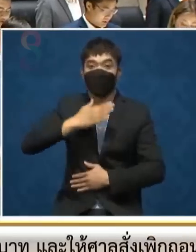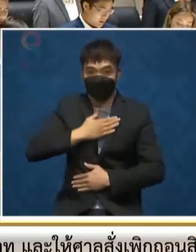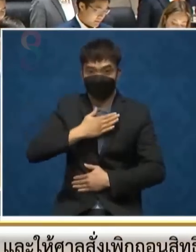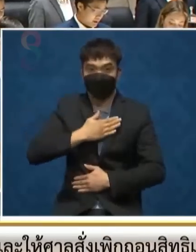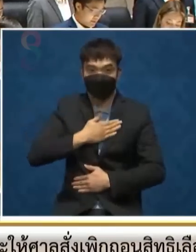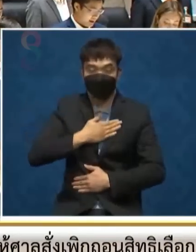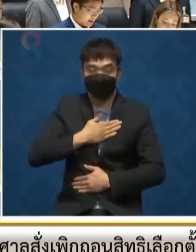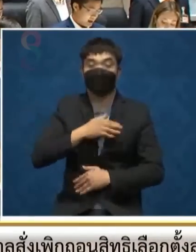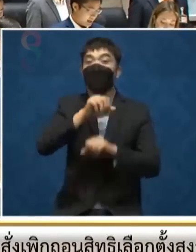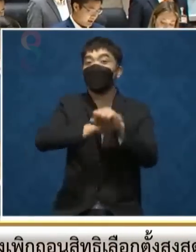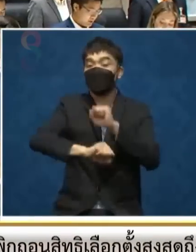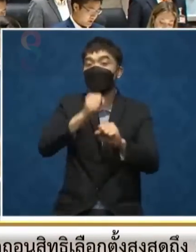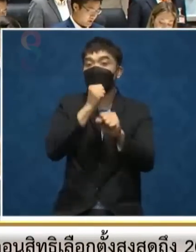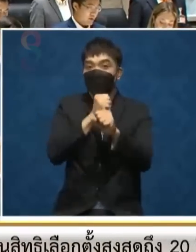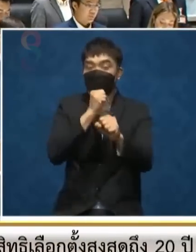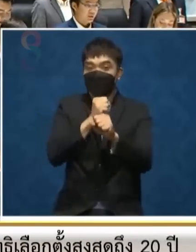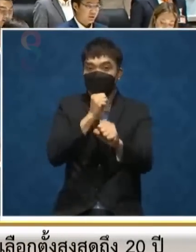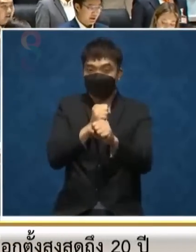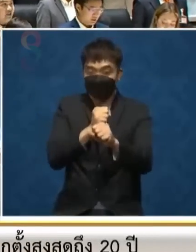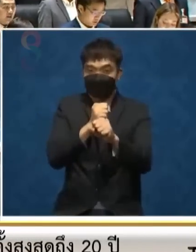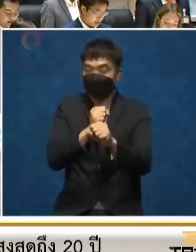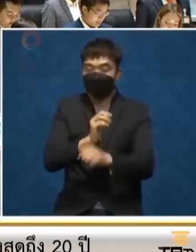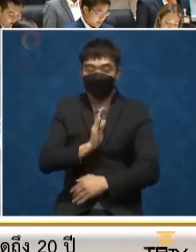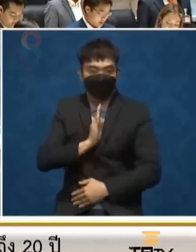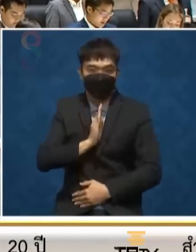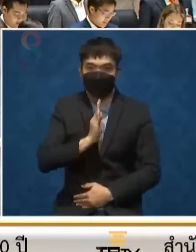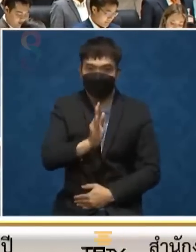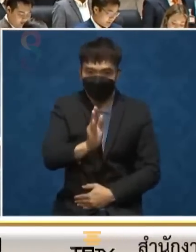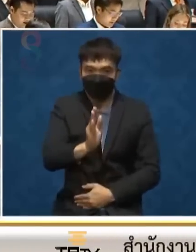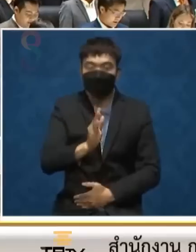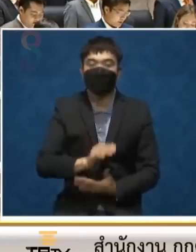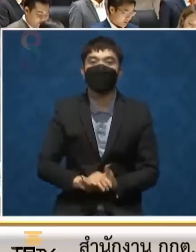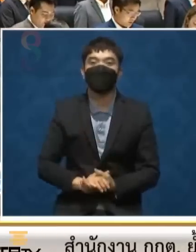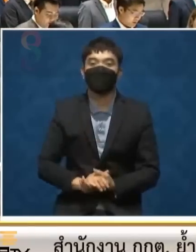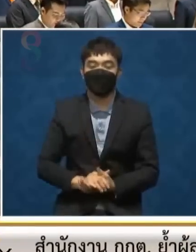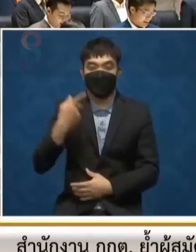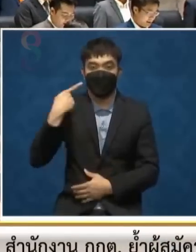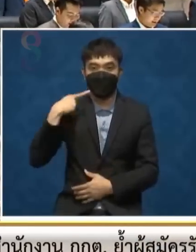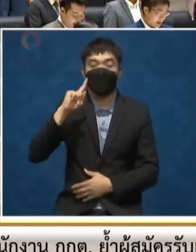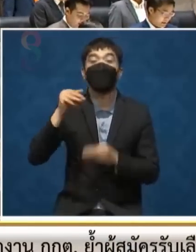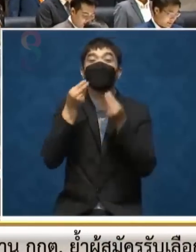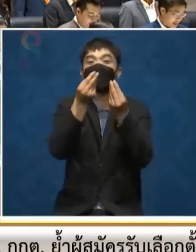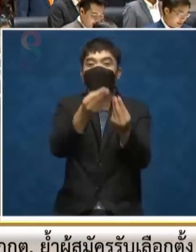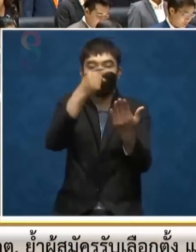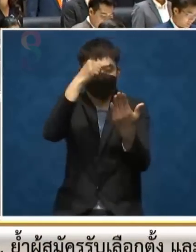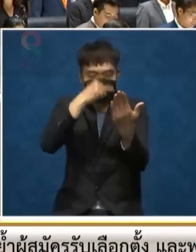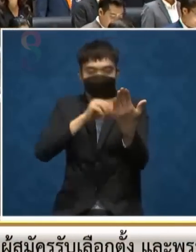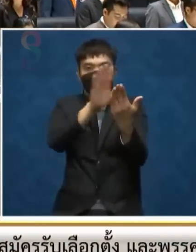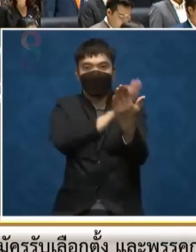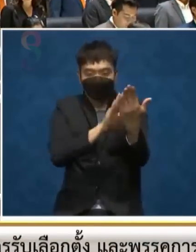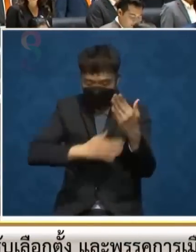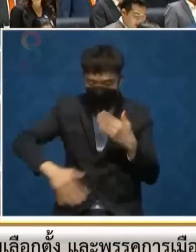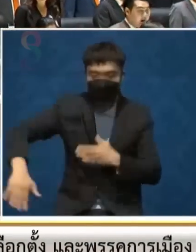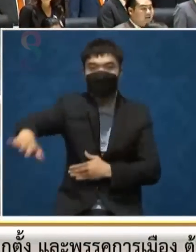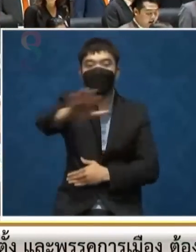จะปฏิบัติหน้าที่ด้วยความซื่อสัตย์เพื่อประโยชน์ของประเทศชาติและประชา